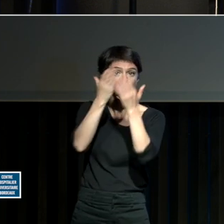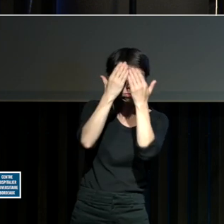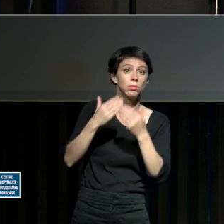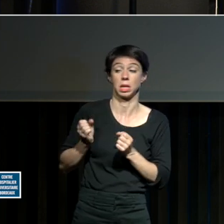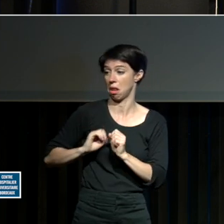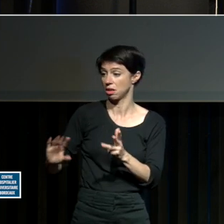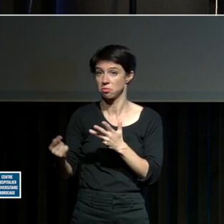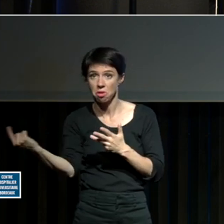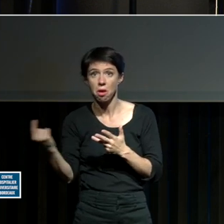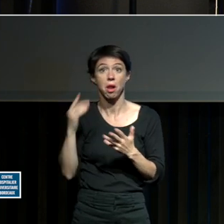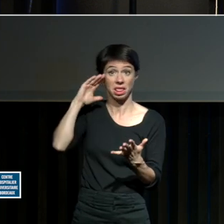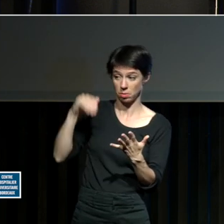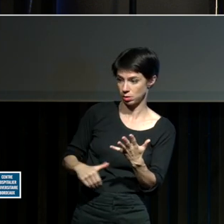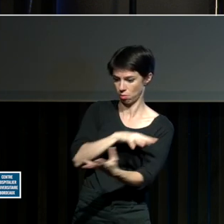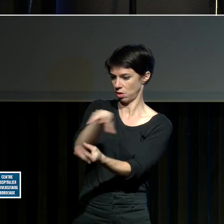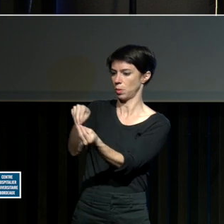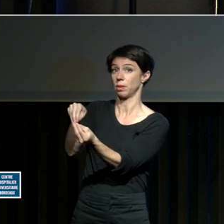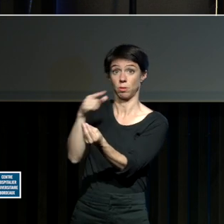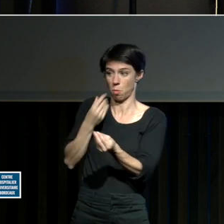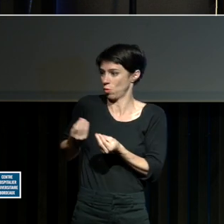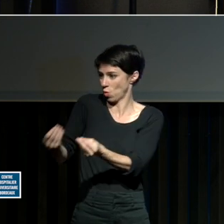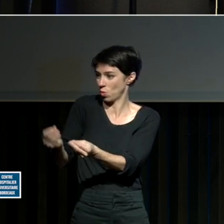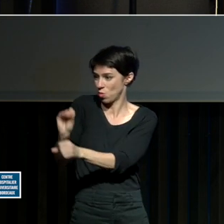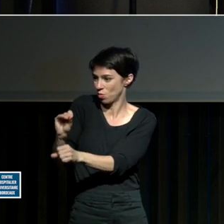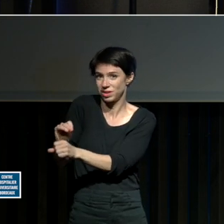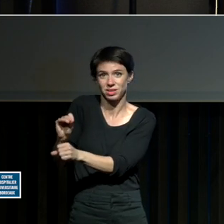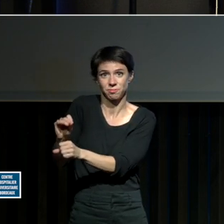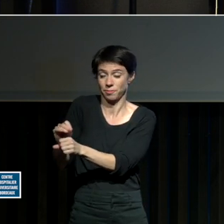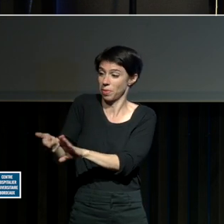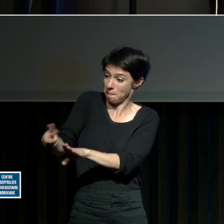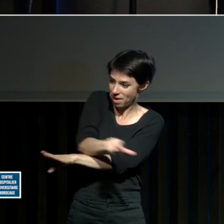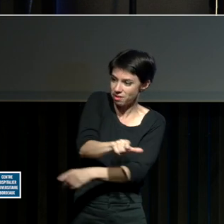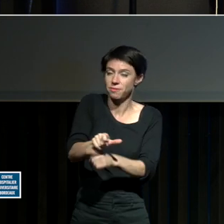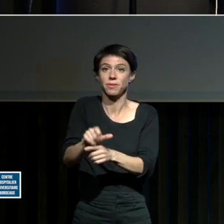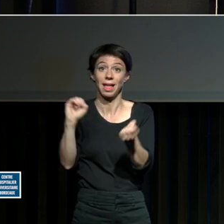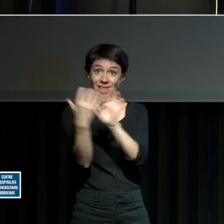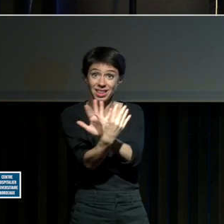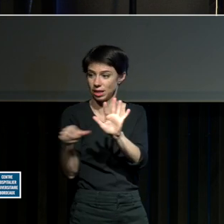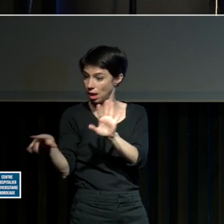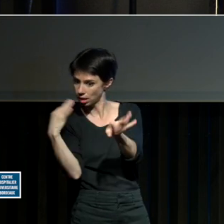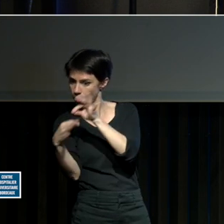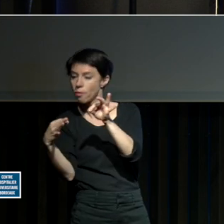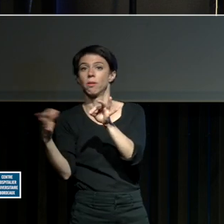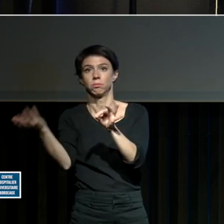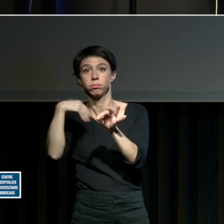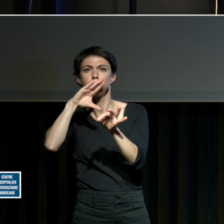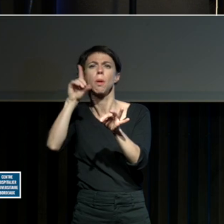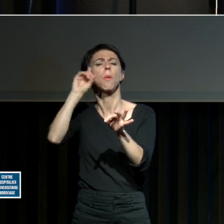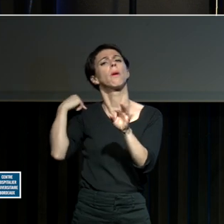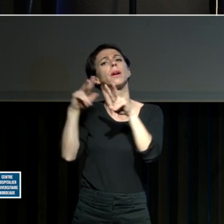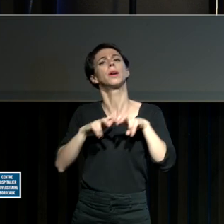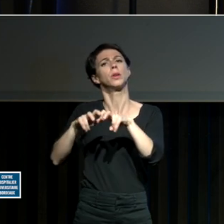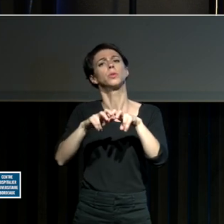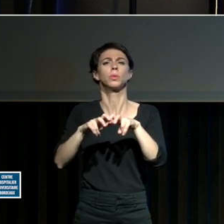allaient s'associer et prédire l'utilisation problématique d'Internet. Alors, dans l'étude, c'était jeux et utilisation des